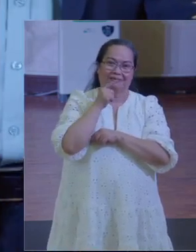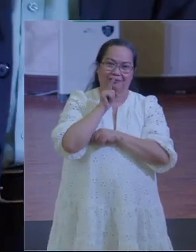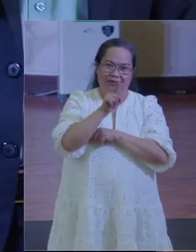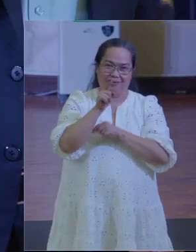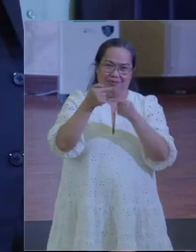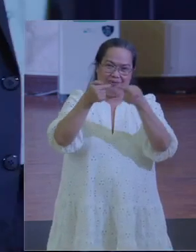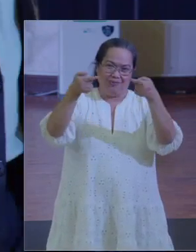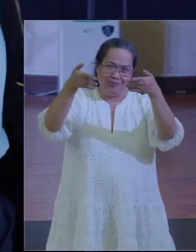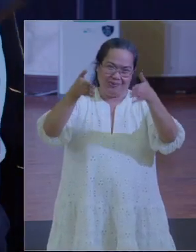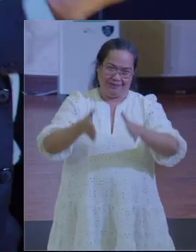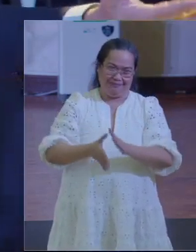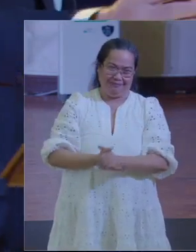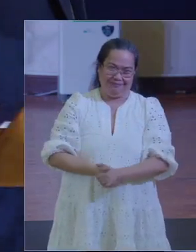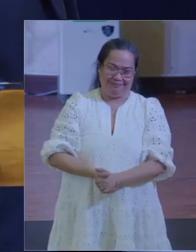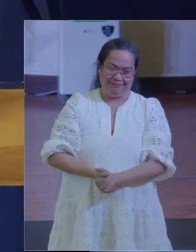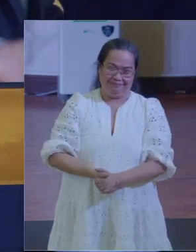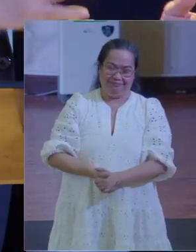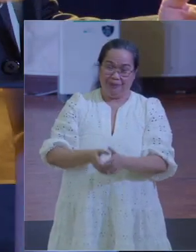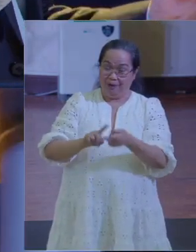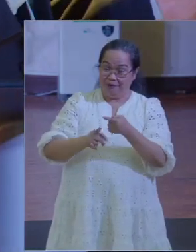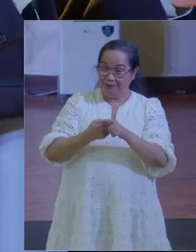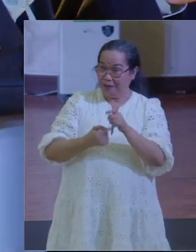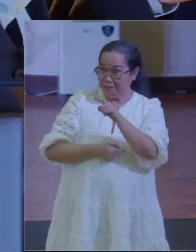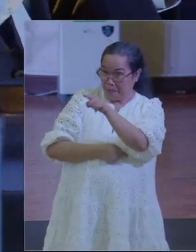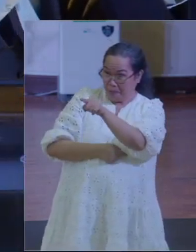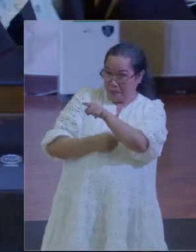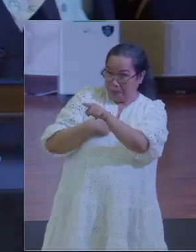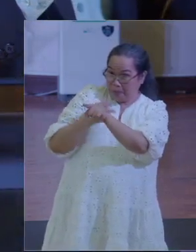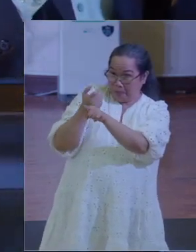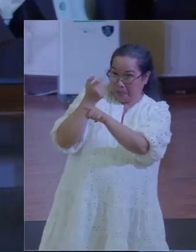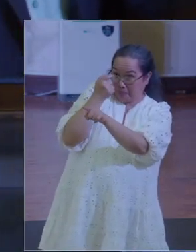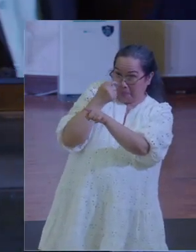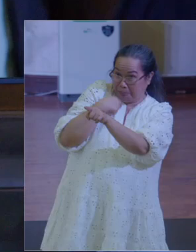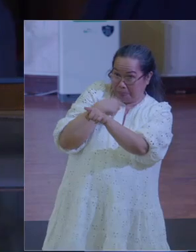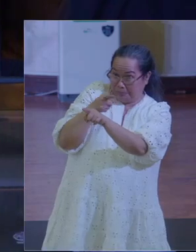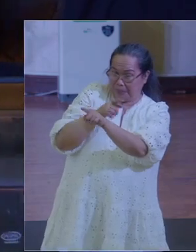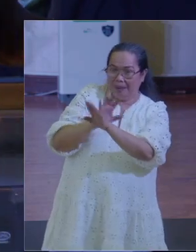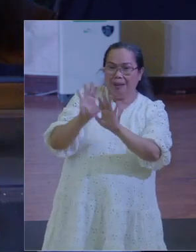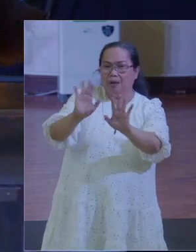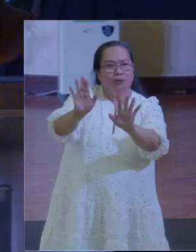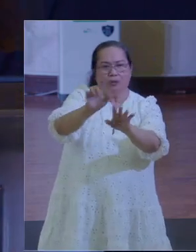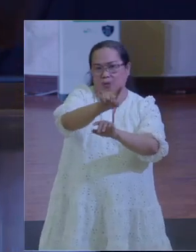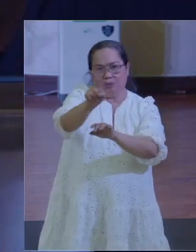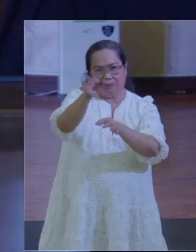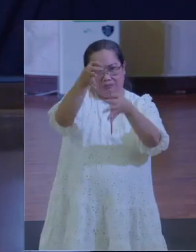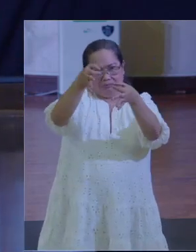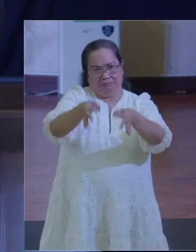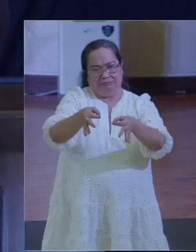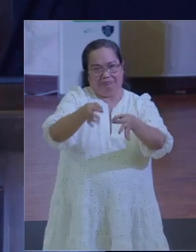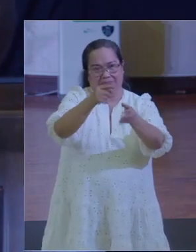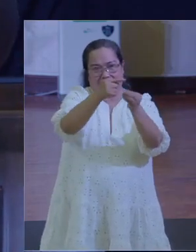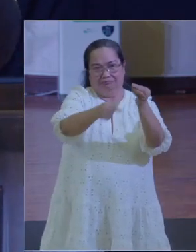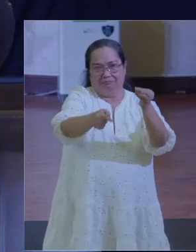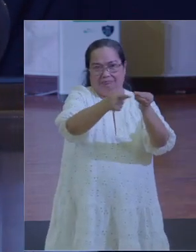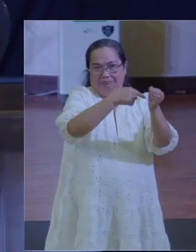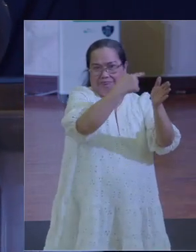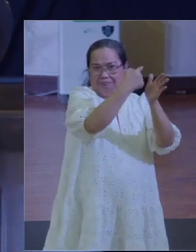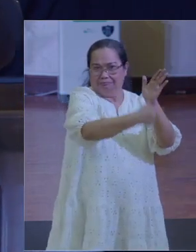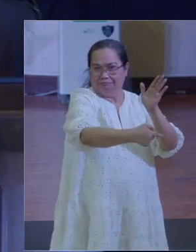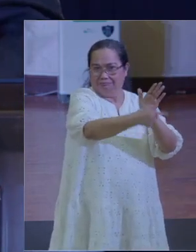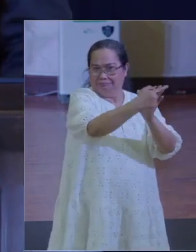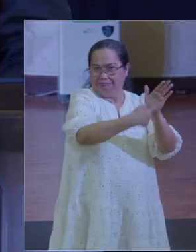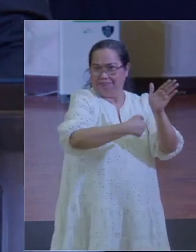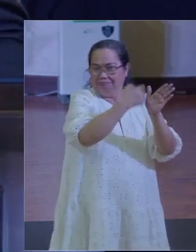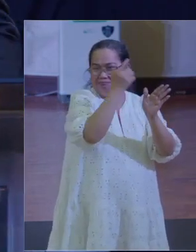ng iyong kaibigan. Ang ibig sabihin nun, huwag kang judgmental. By the way, no, correction lang yun. Ang ibig sabihin